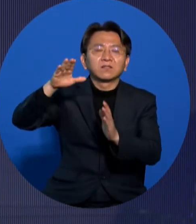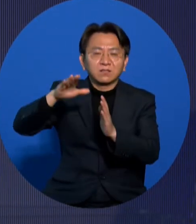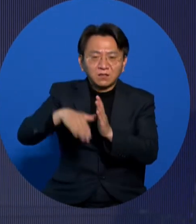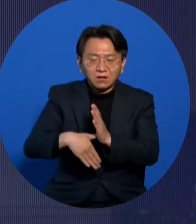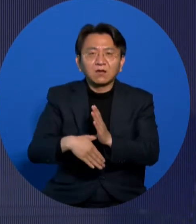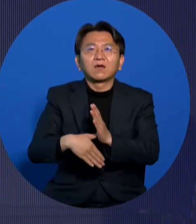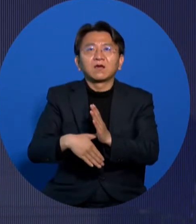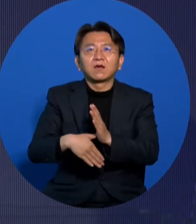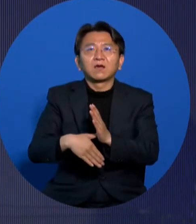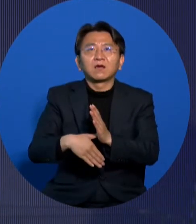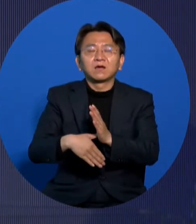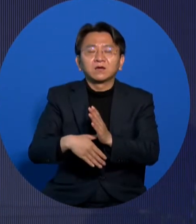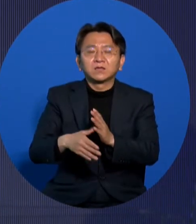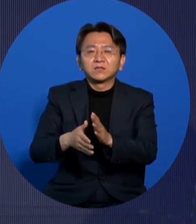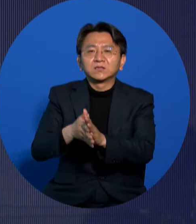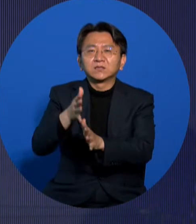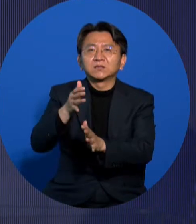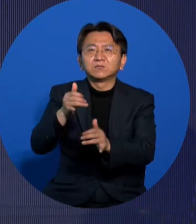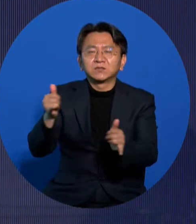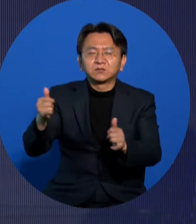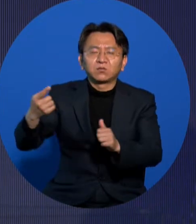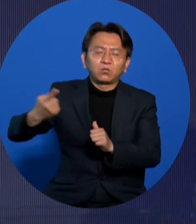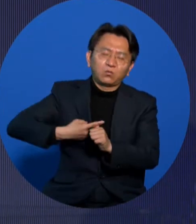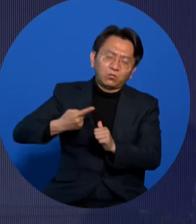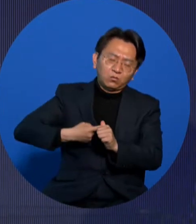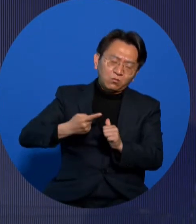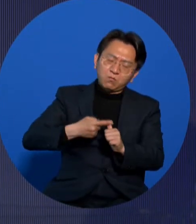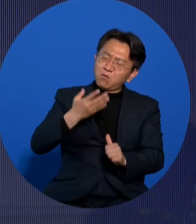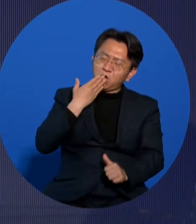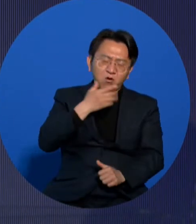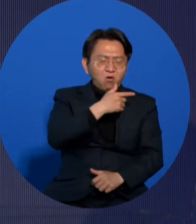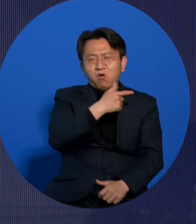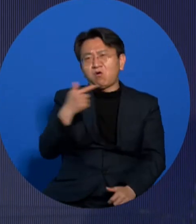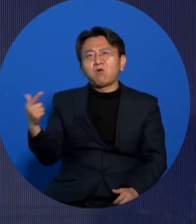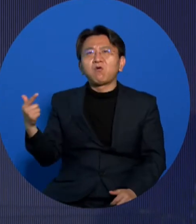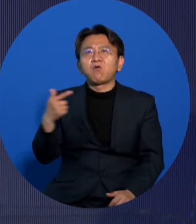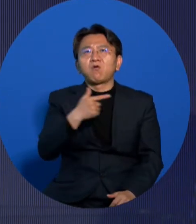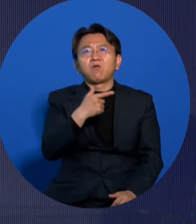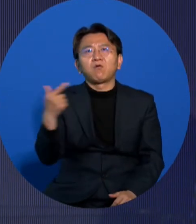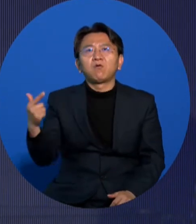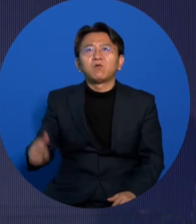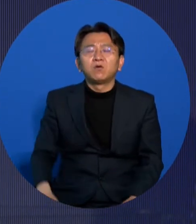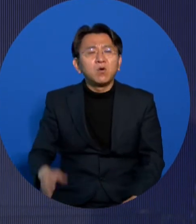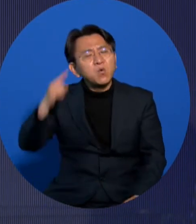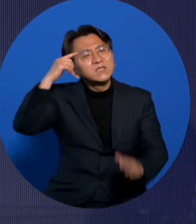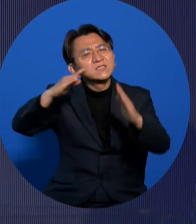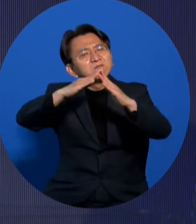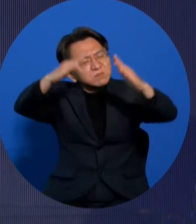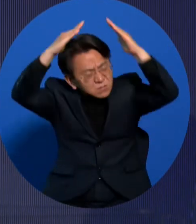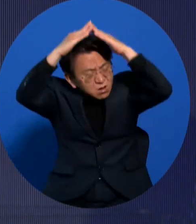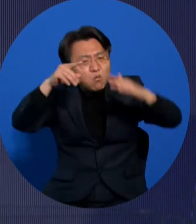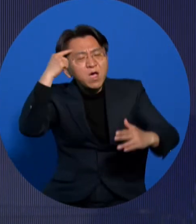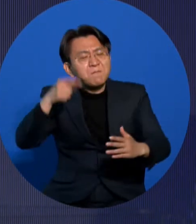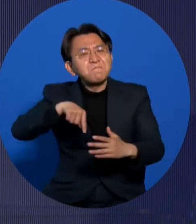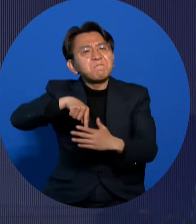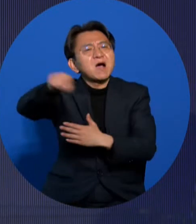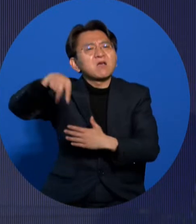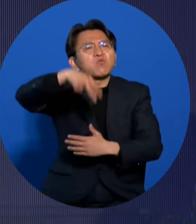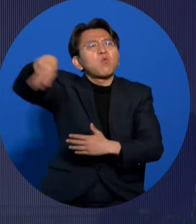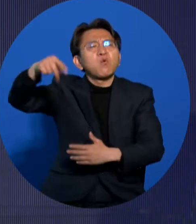굉장히 많은 시민들께 욕도 먹었습니다. 말 그대로 장애인들이 집에다 처박혀 있지 싸돌아다닌다는.